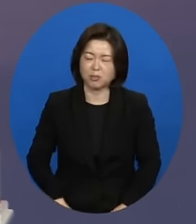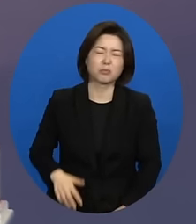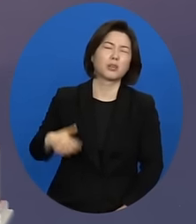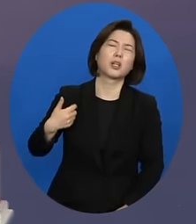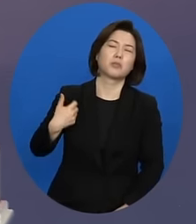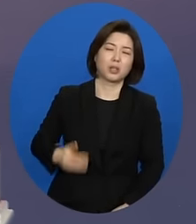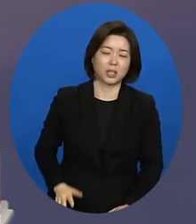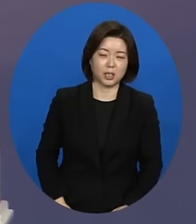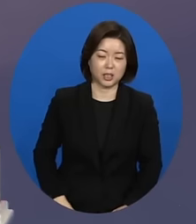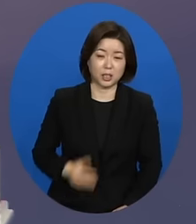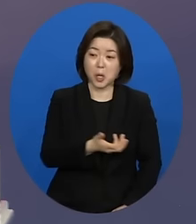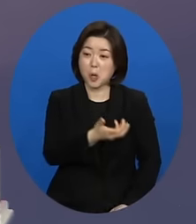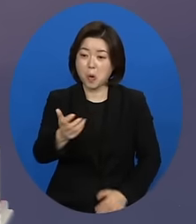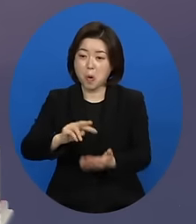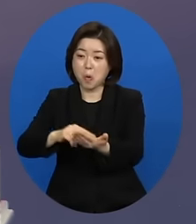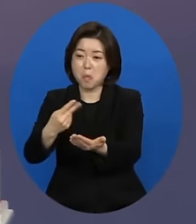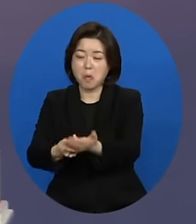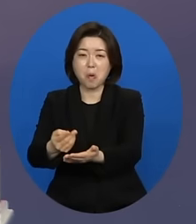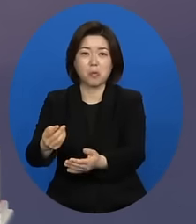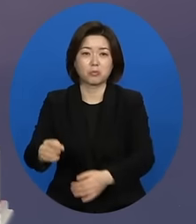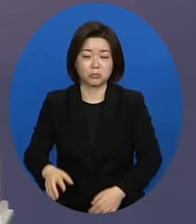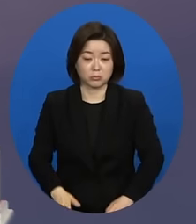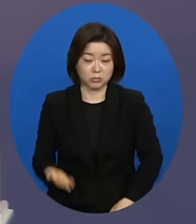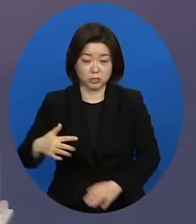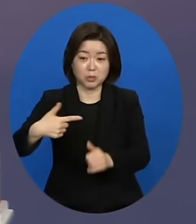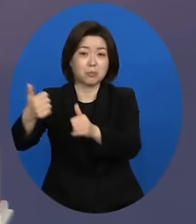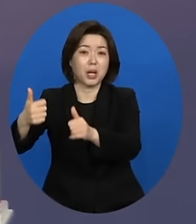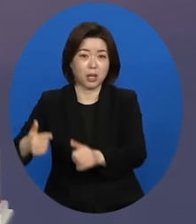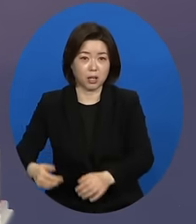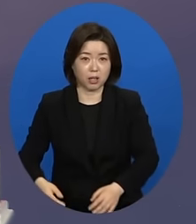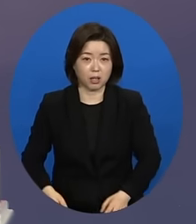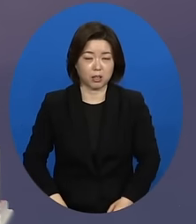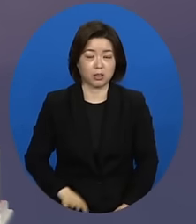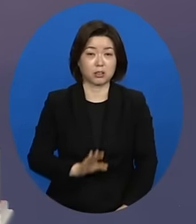이민법 바꿨잖아. 근데 암살당했잖아. 그쵸?